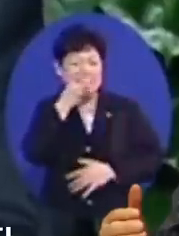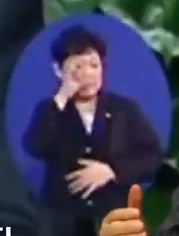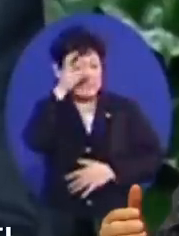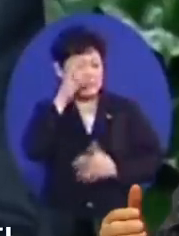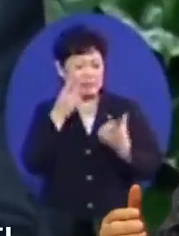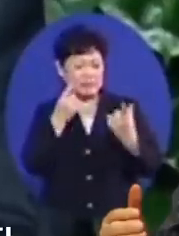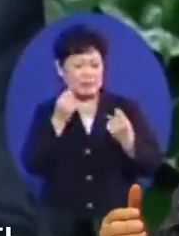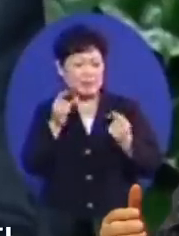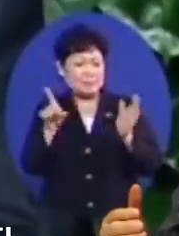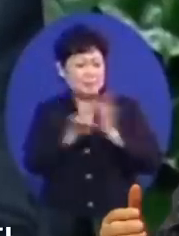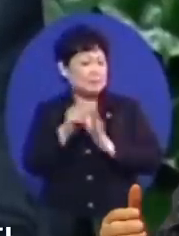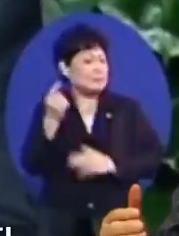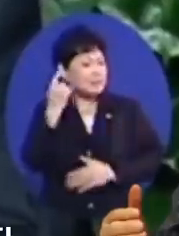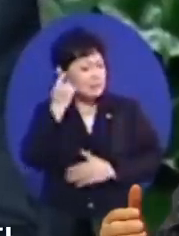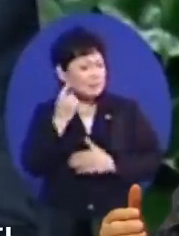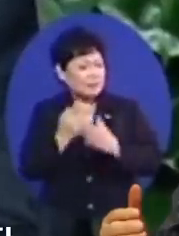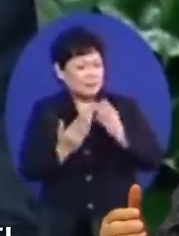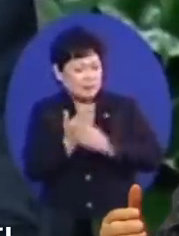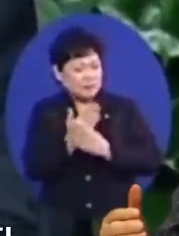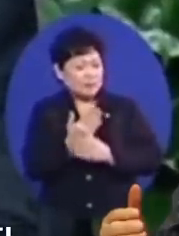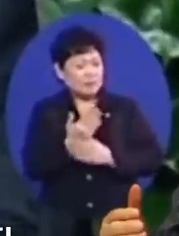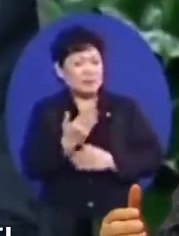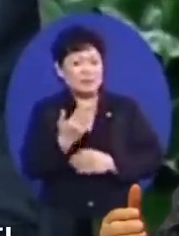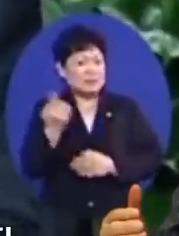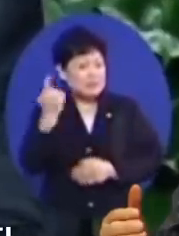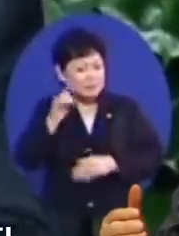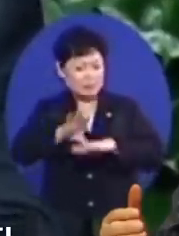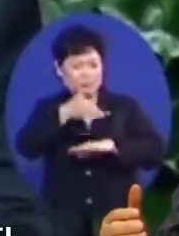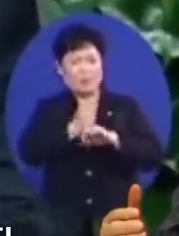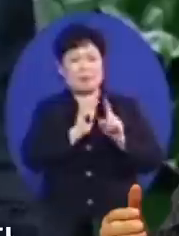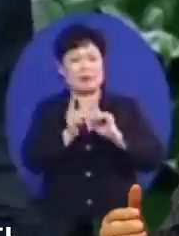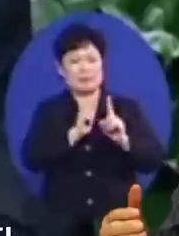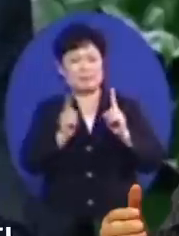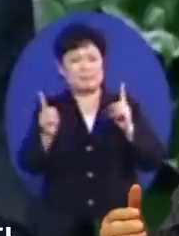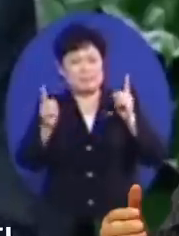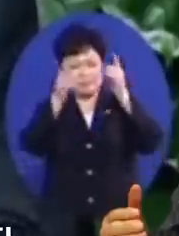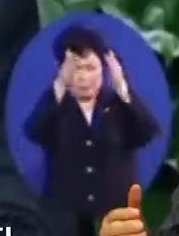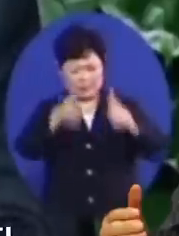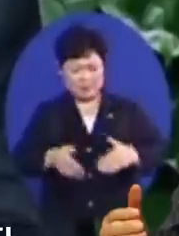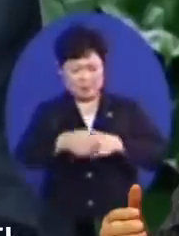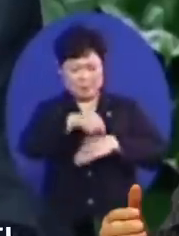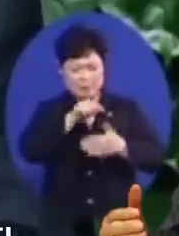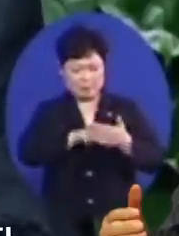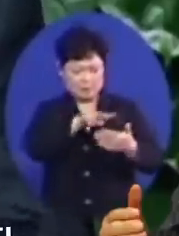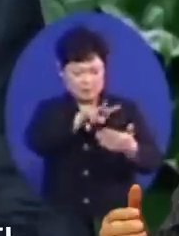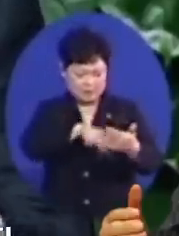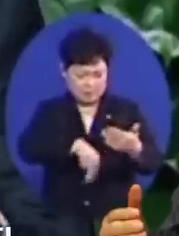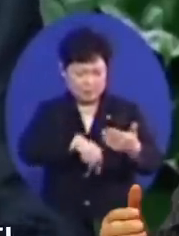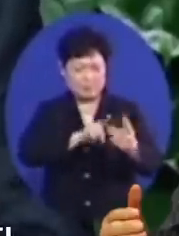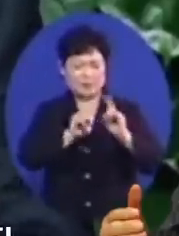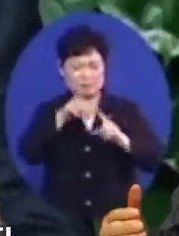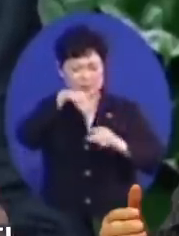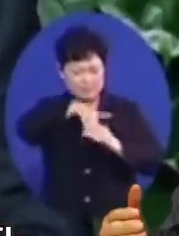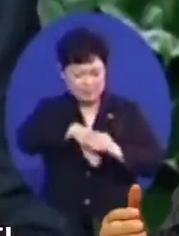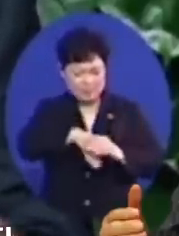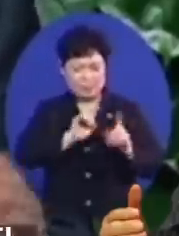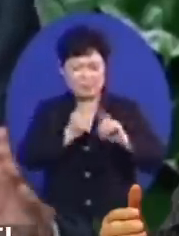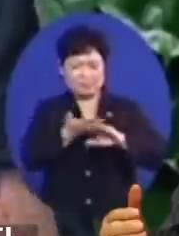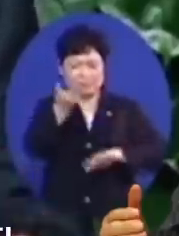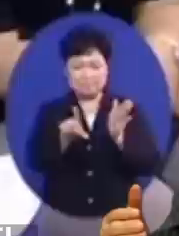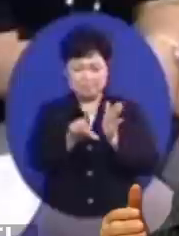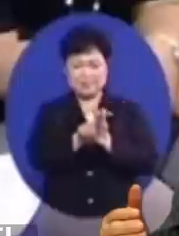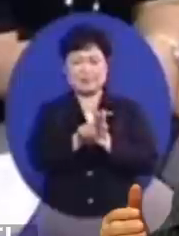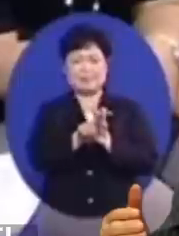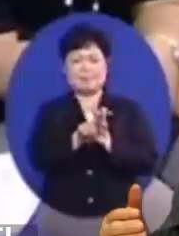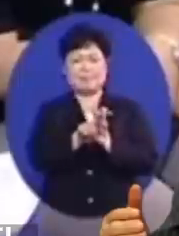들음에서 나며 들음은 그리스도의 말씀으로 말미암기 때문에 말씀을 마음속에 묵상하고 심고 말씀 위에 서면